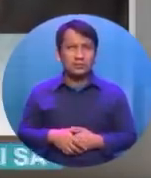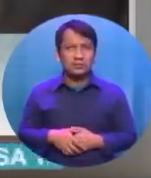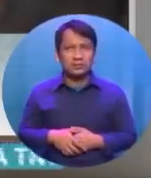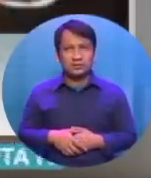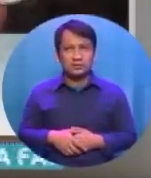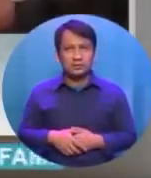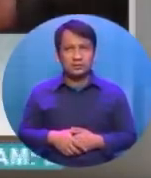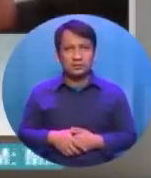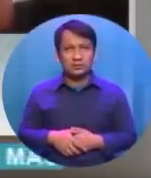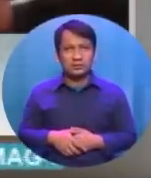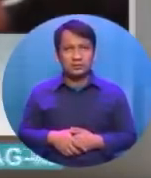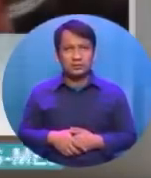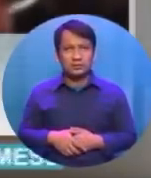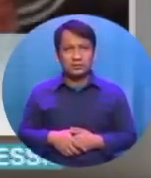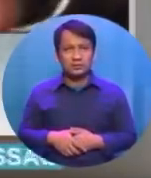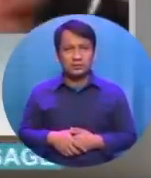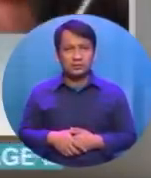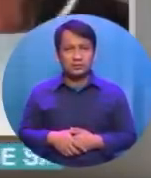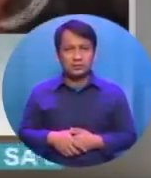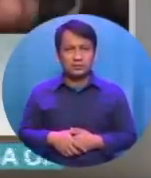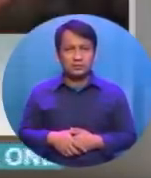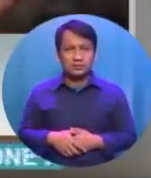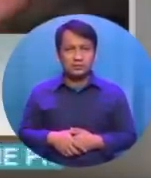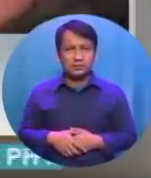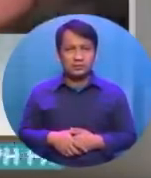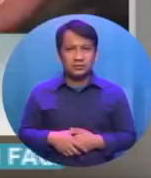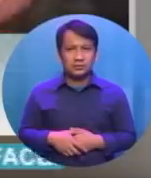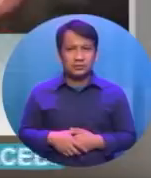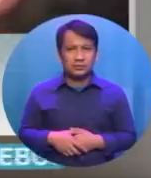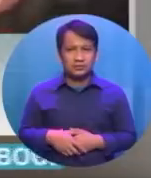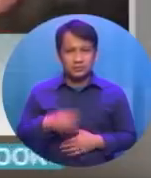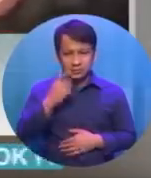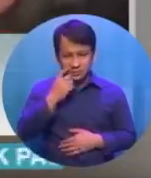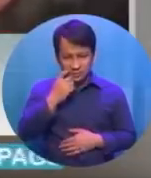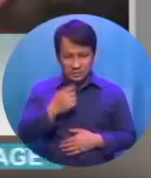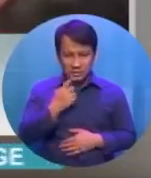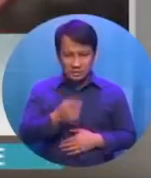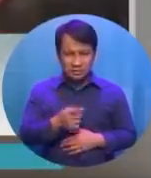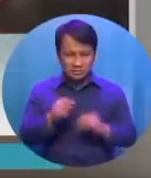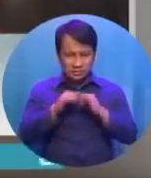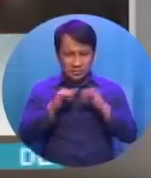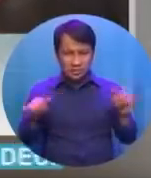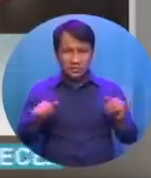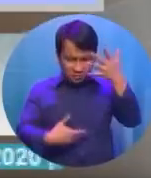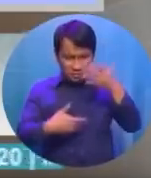Bakit parang? Kasi hindi po kasi ko sure eh. Pero sabi naman netizen,